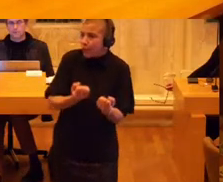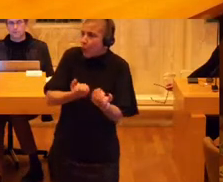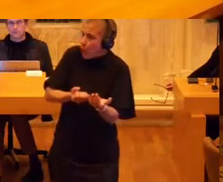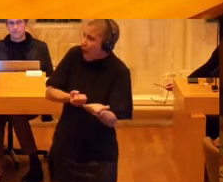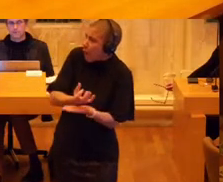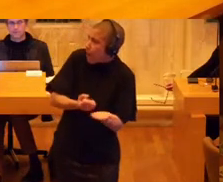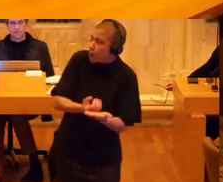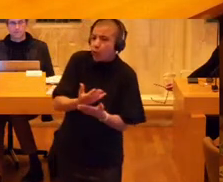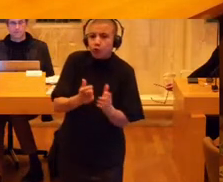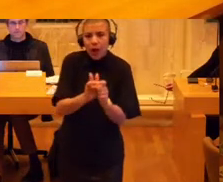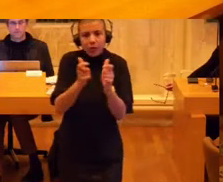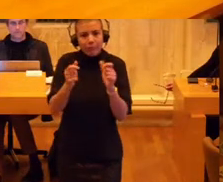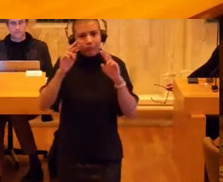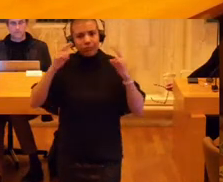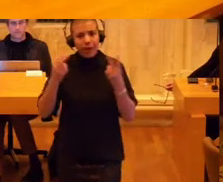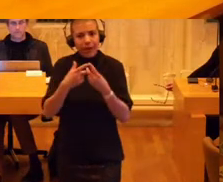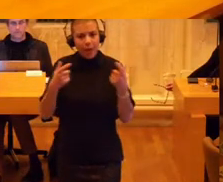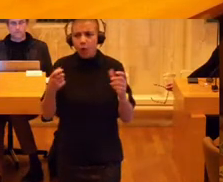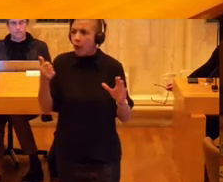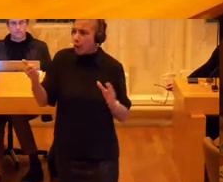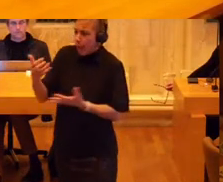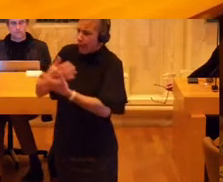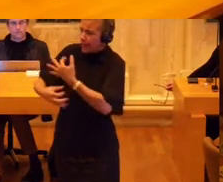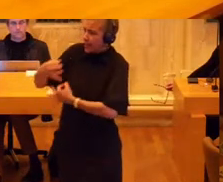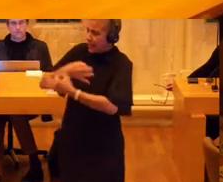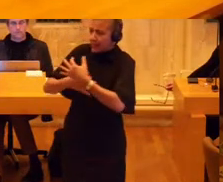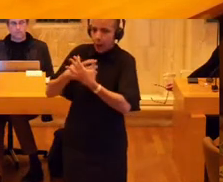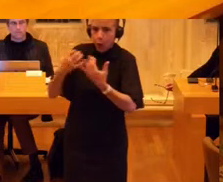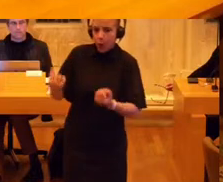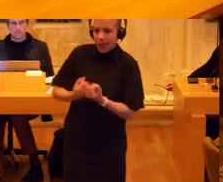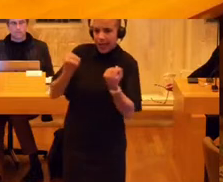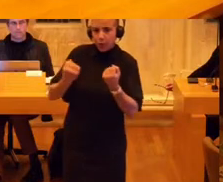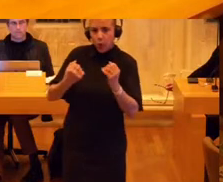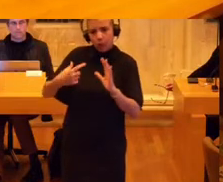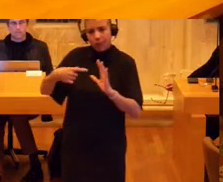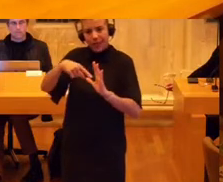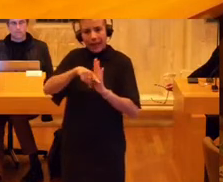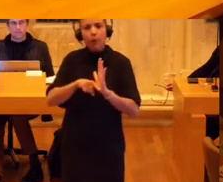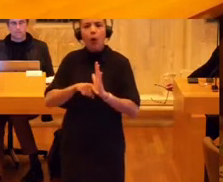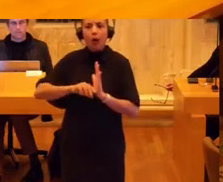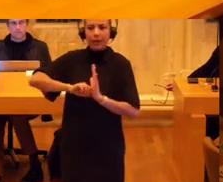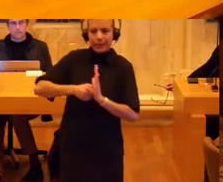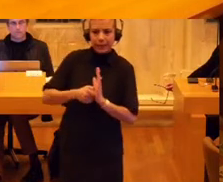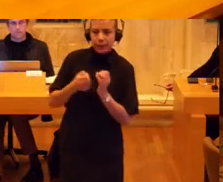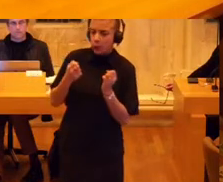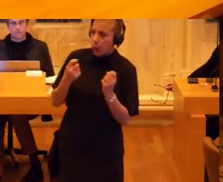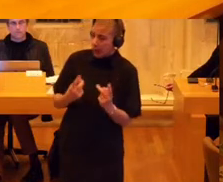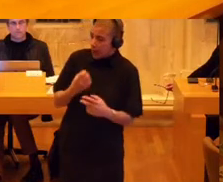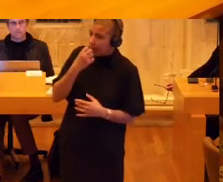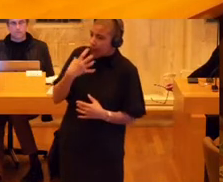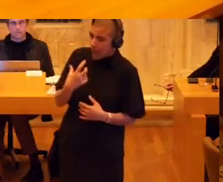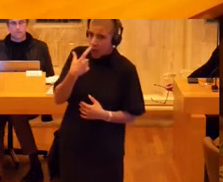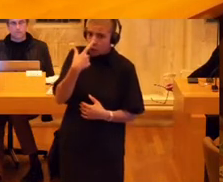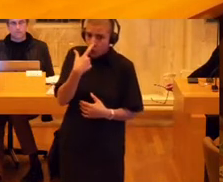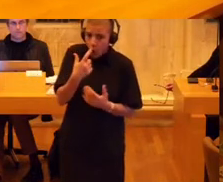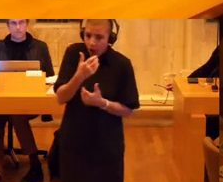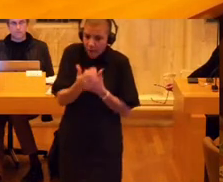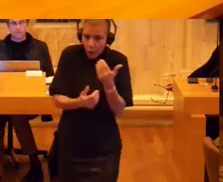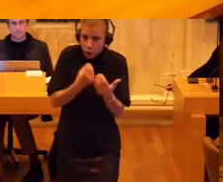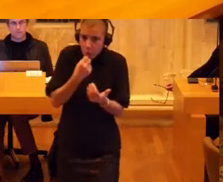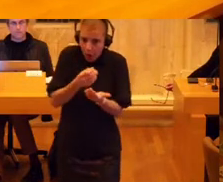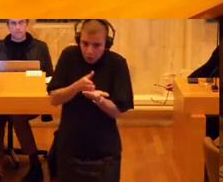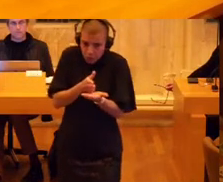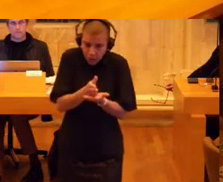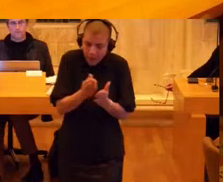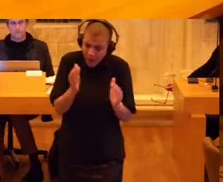choix d'une réglementation plus restrictive, cela semble aller dans le bon sens, mais j'aurais 3 remarques. Associées à ce que vient de dire Monsieur Le